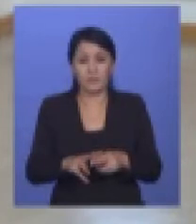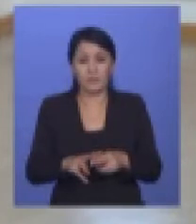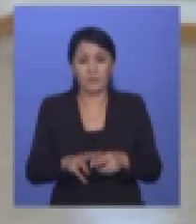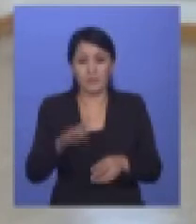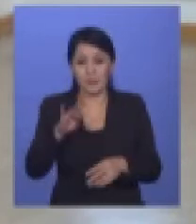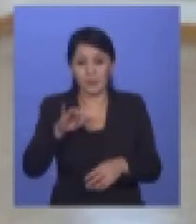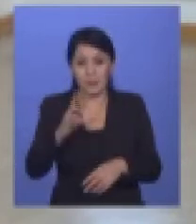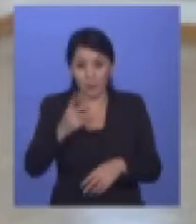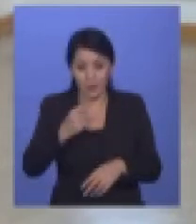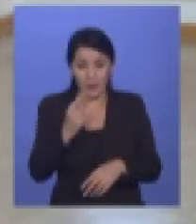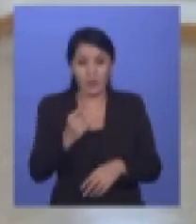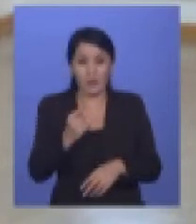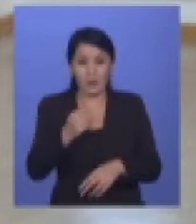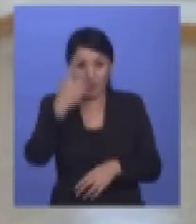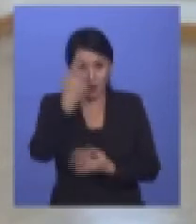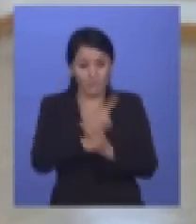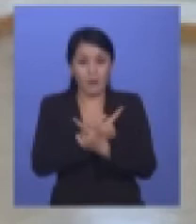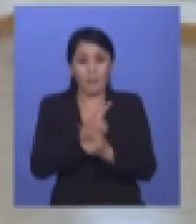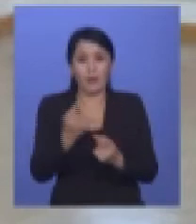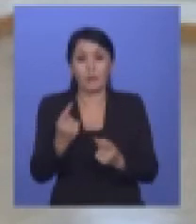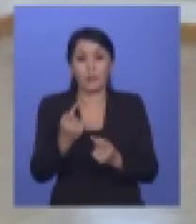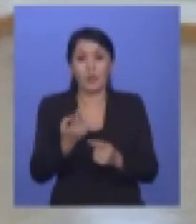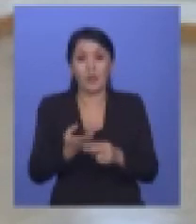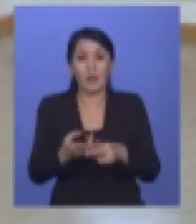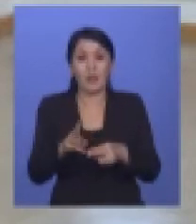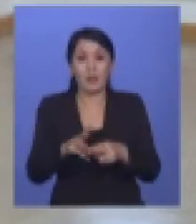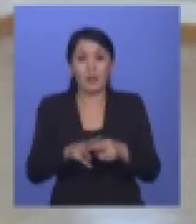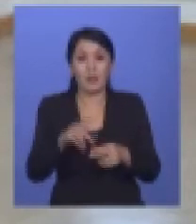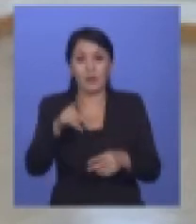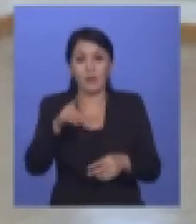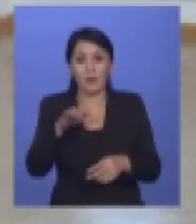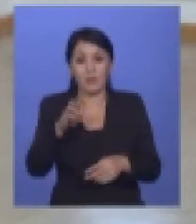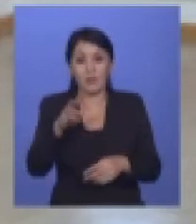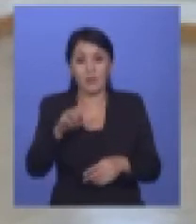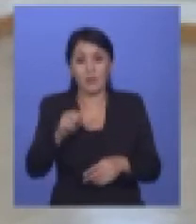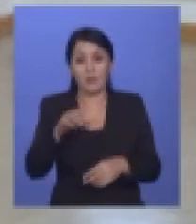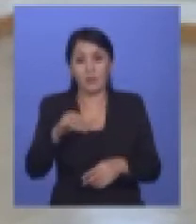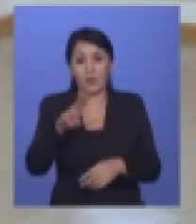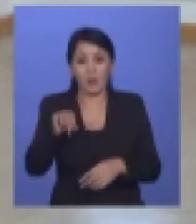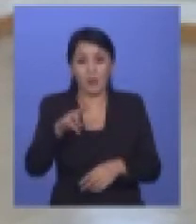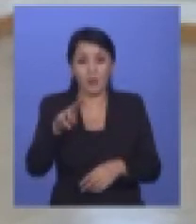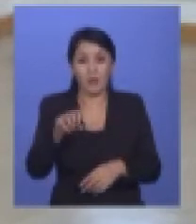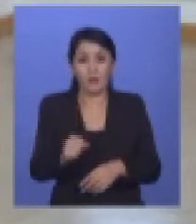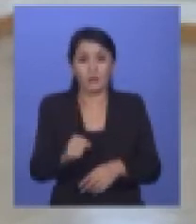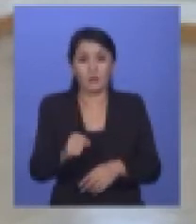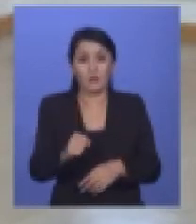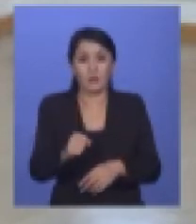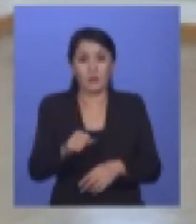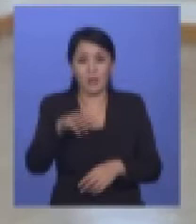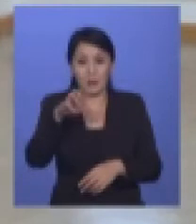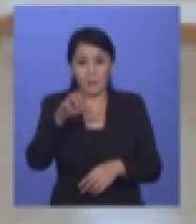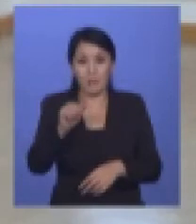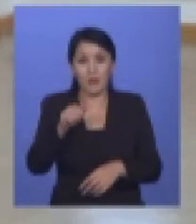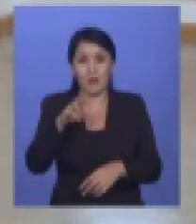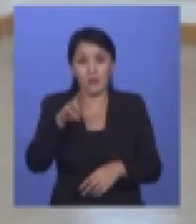Резімовтің айтқан мәлімдемесі, өйткені бұл Эрмитажда бұл яғни ненің бастың, яғни